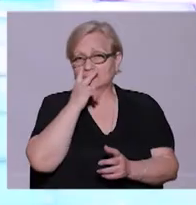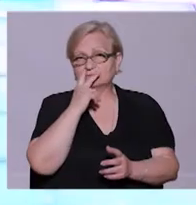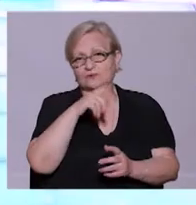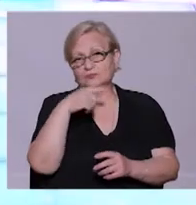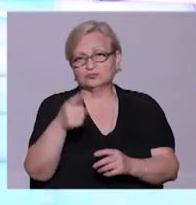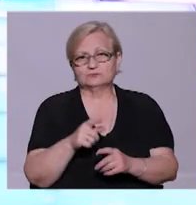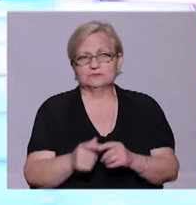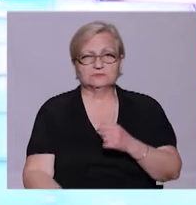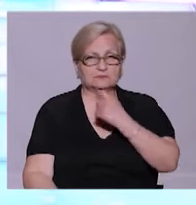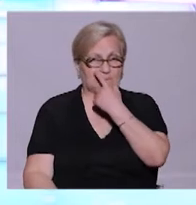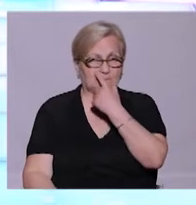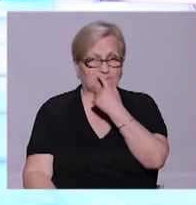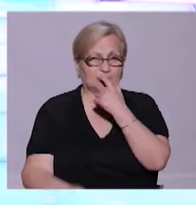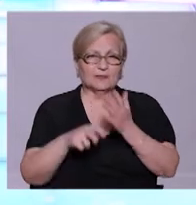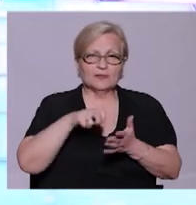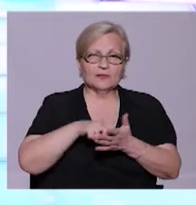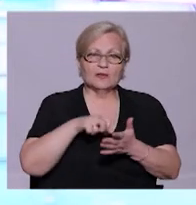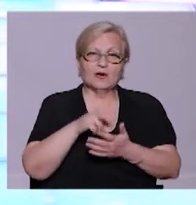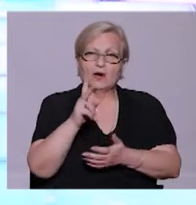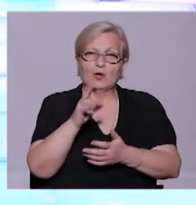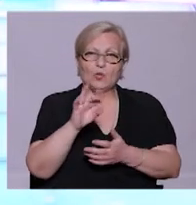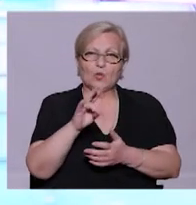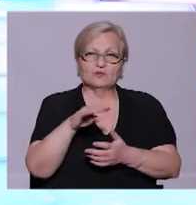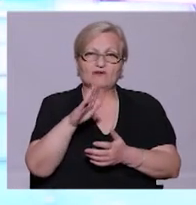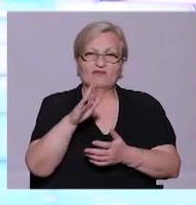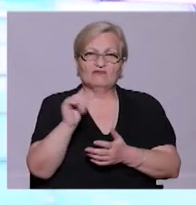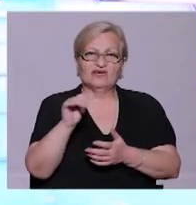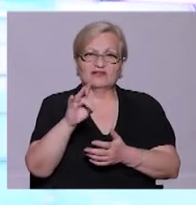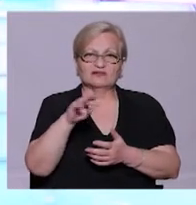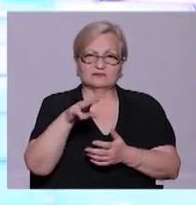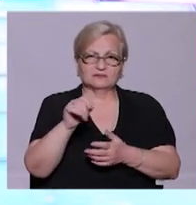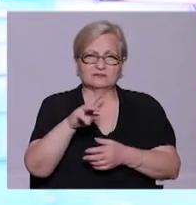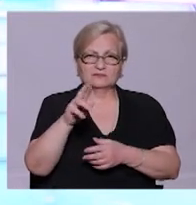შემდეგიც. კონვერტი და მარკა.